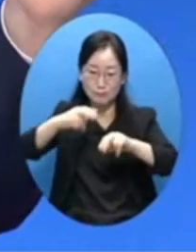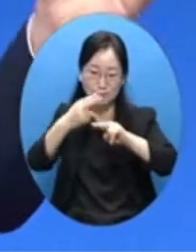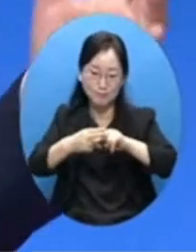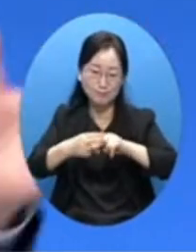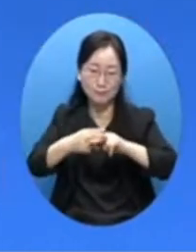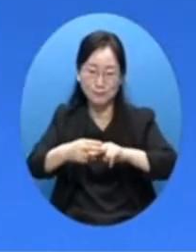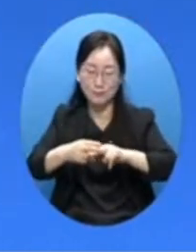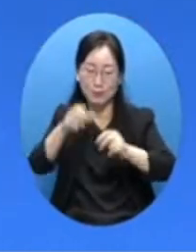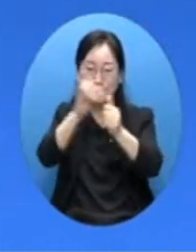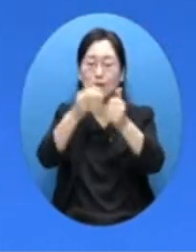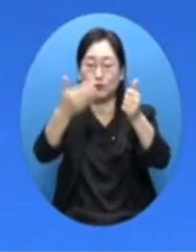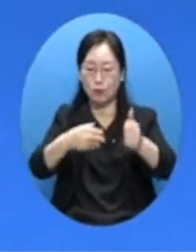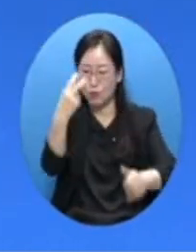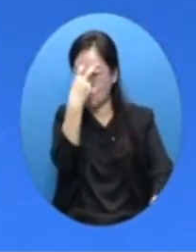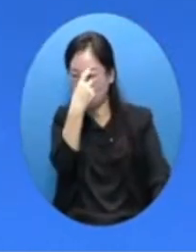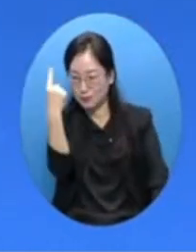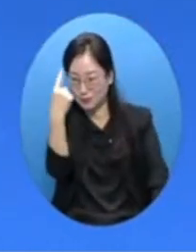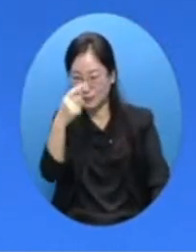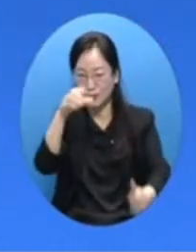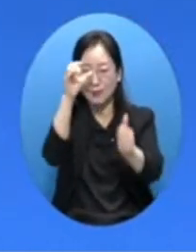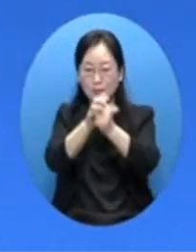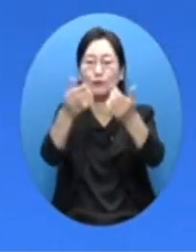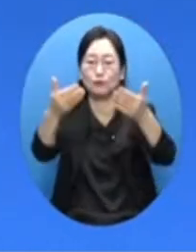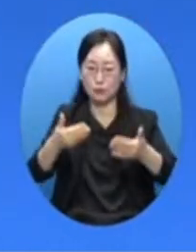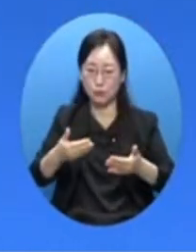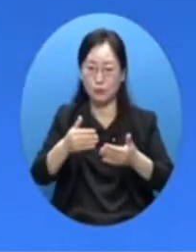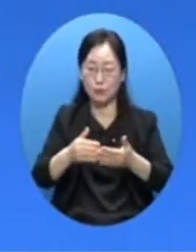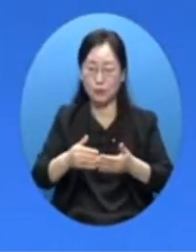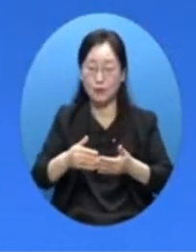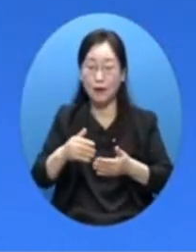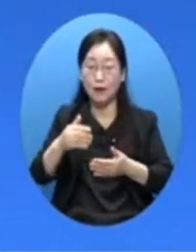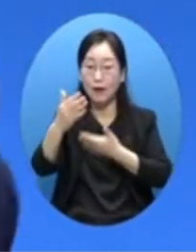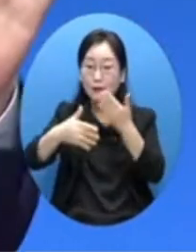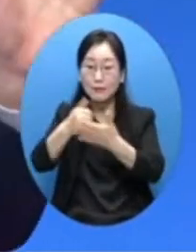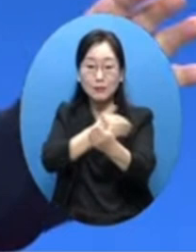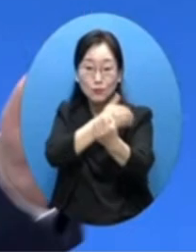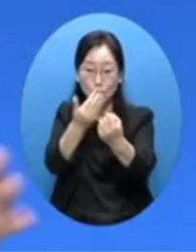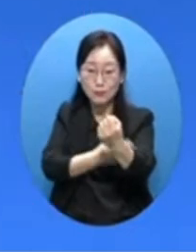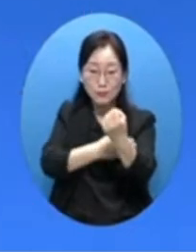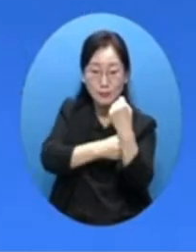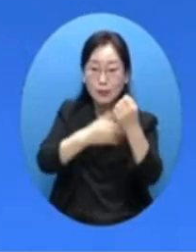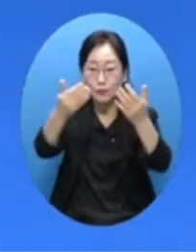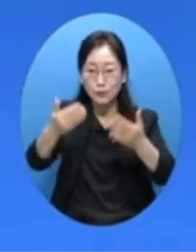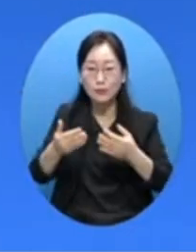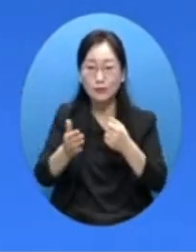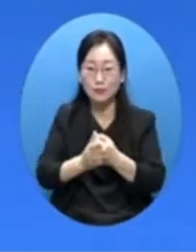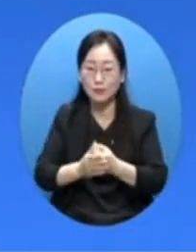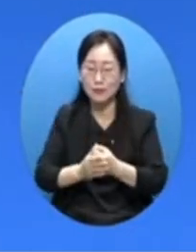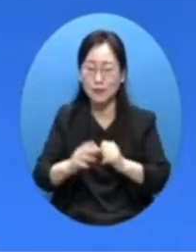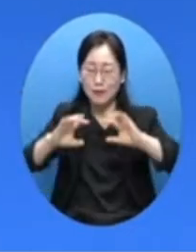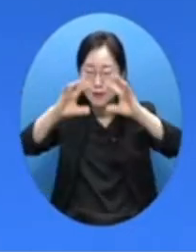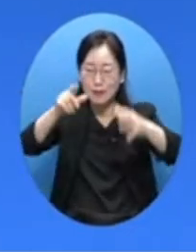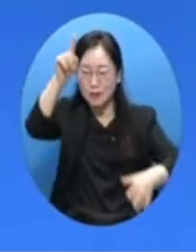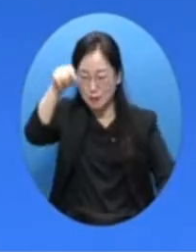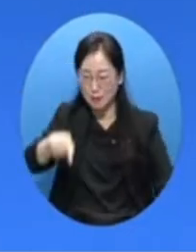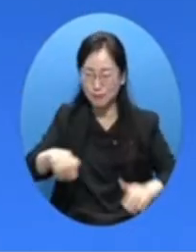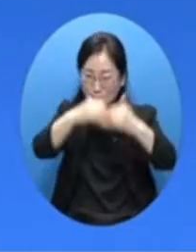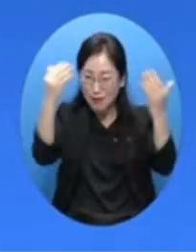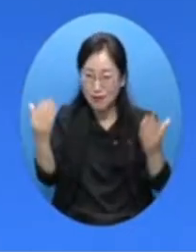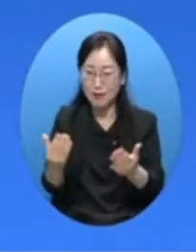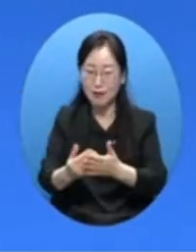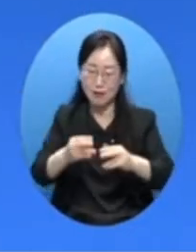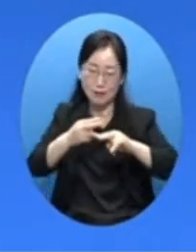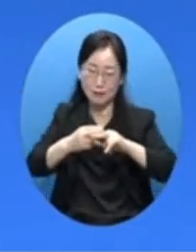마을의 관리자로 우리를 세우신 것입니다. 그러므로 하나님이 주신 권세로 이 세상 만물을 다스리며 살아가는 우리